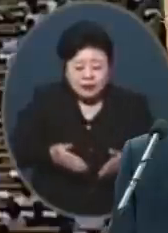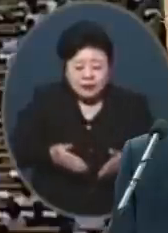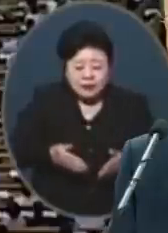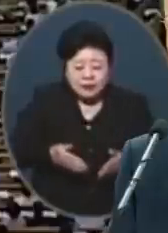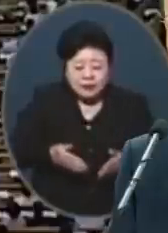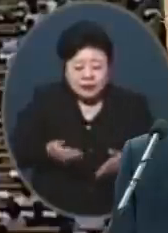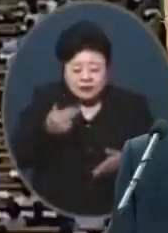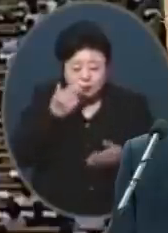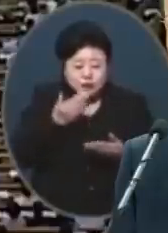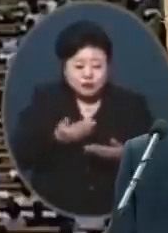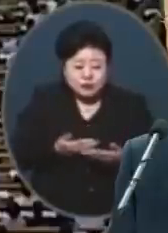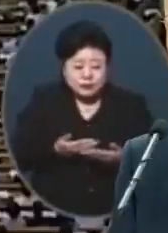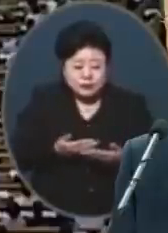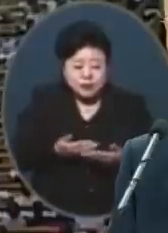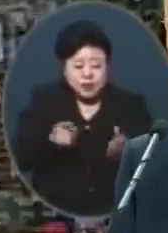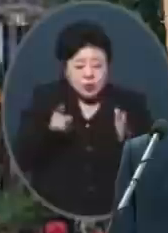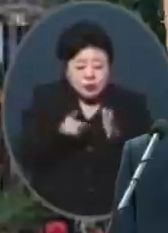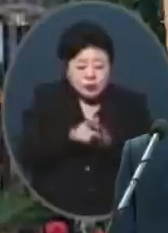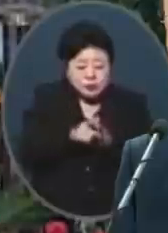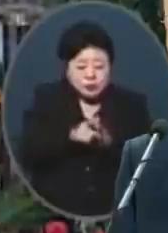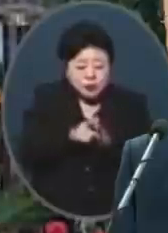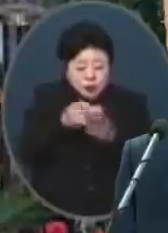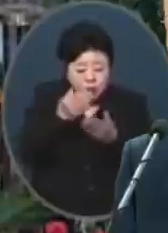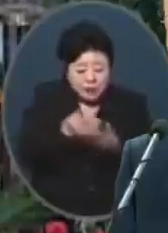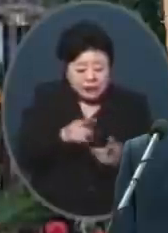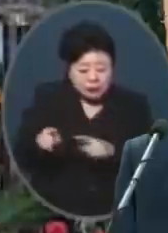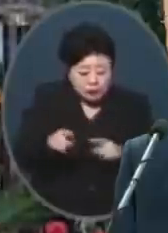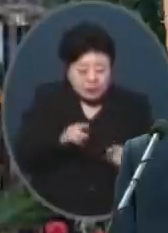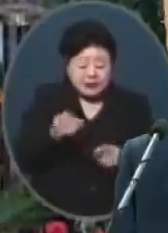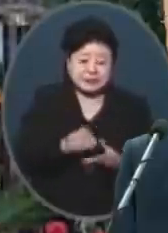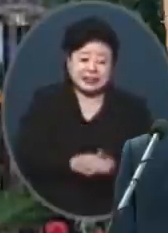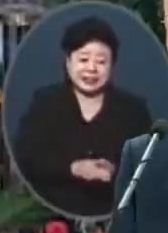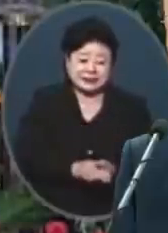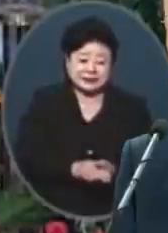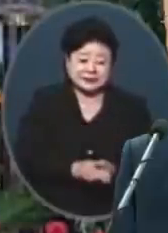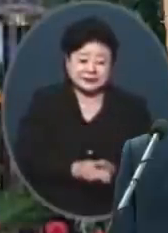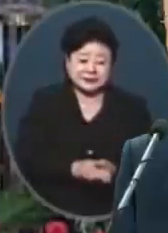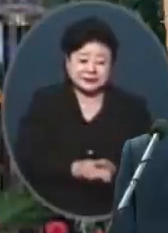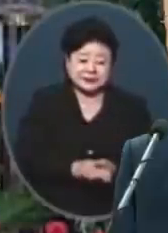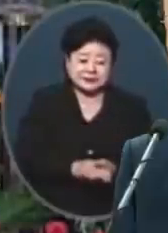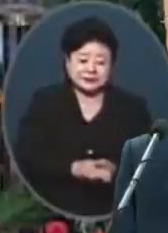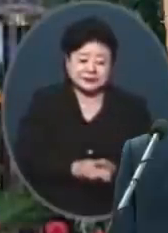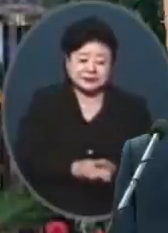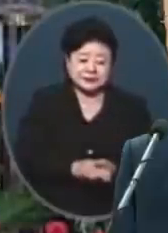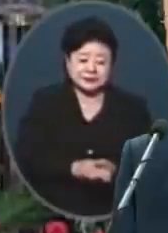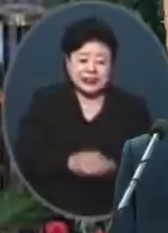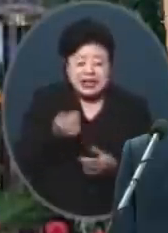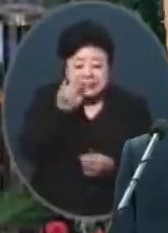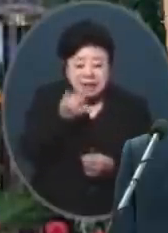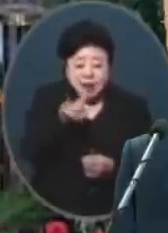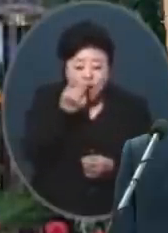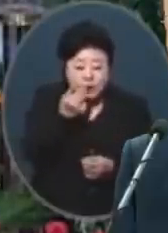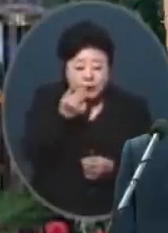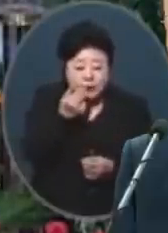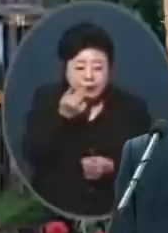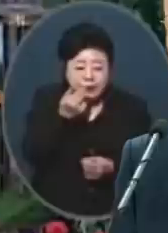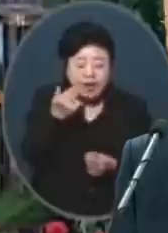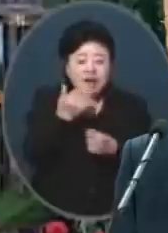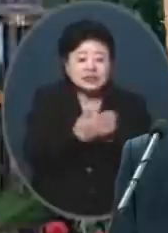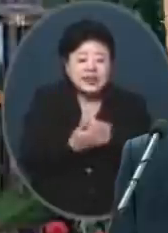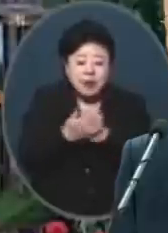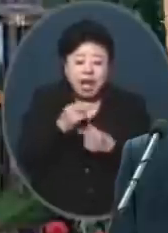주신 믿음으로 받아 누리는 것입니다 네 생명은